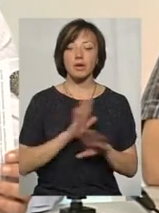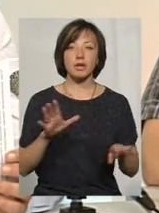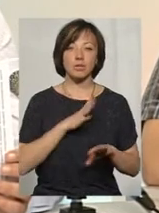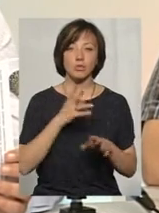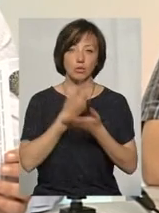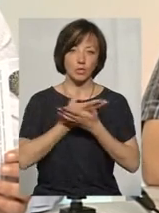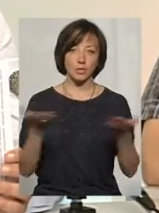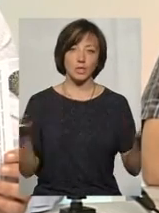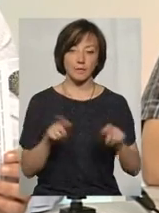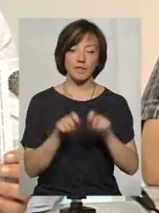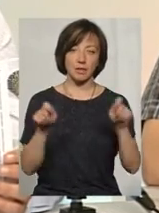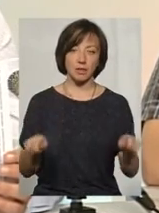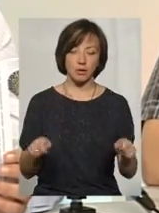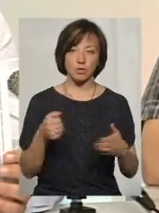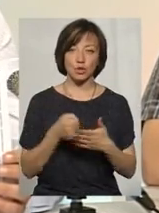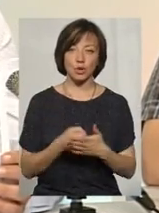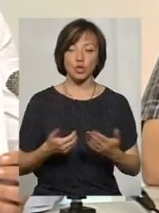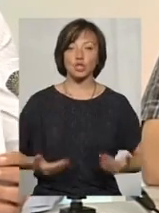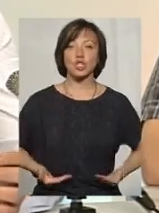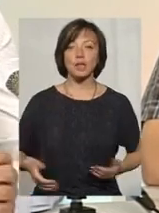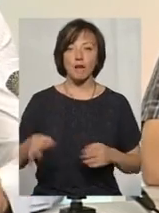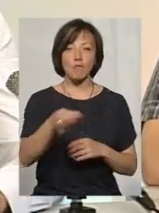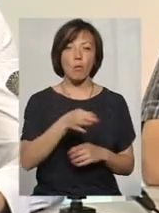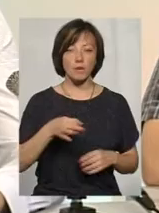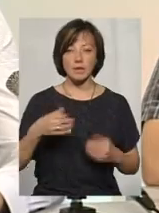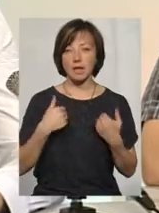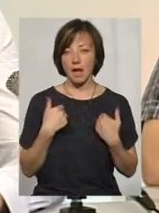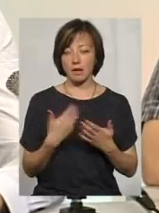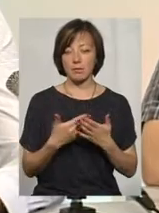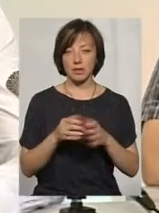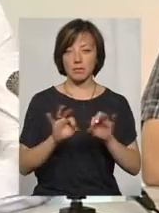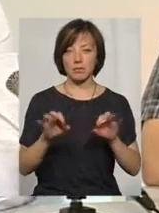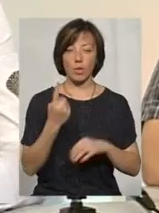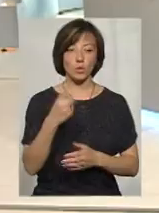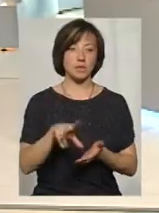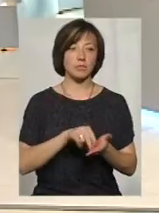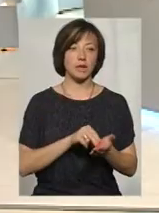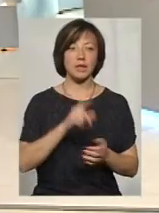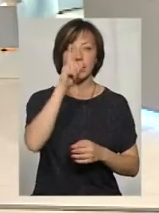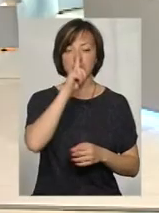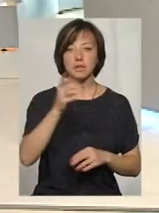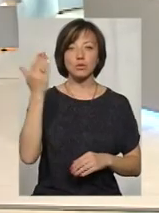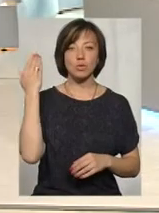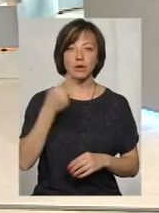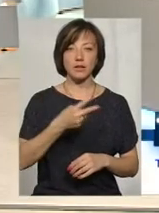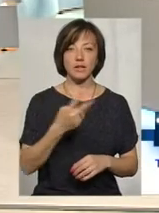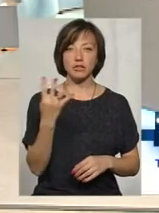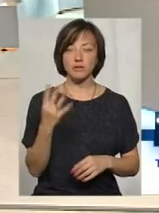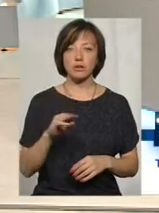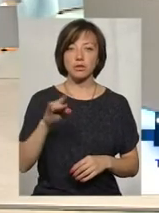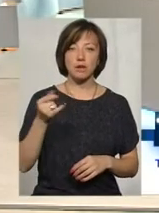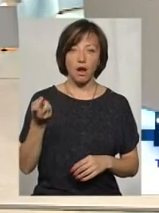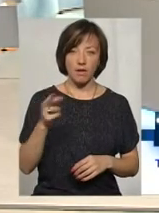відкритим, публічним до жителів Хмельницької області. Я наведу один приклад. Рівно місяць тому, 24